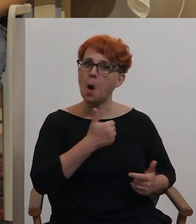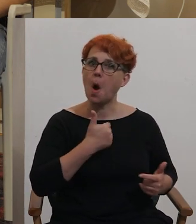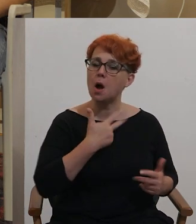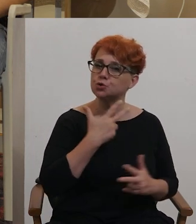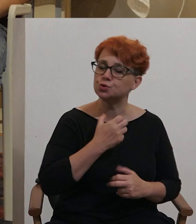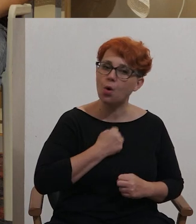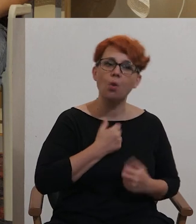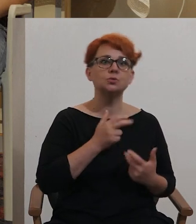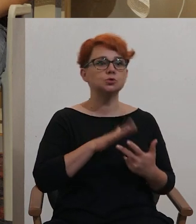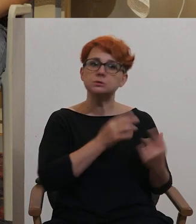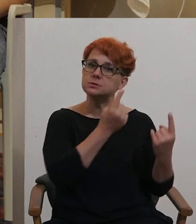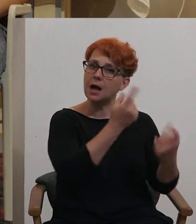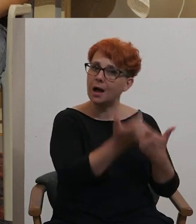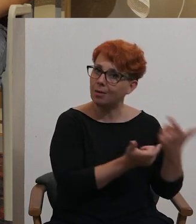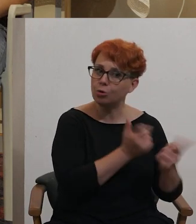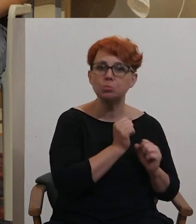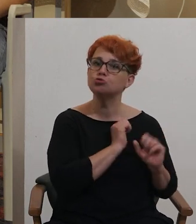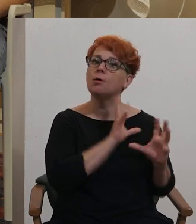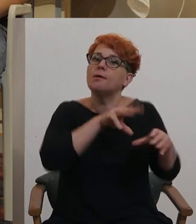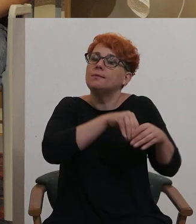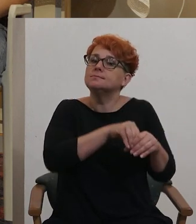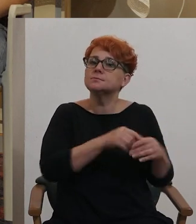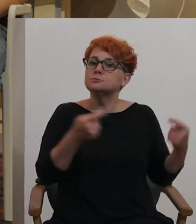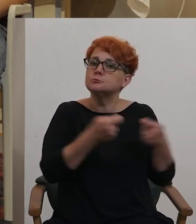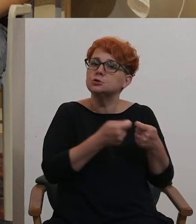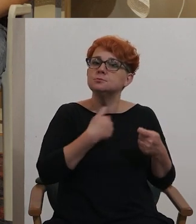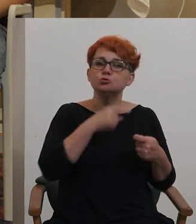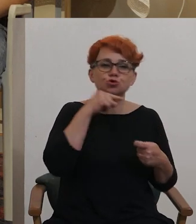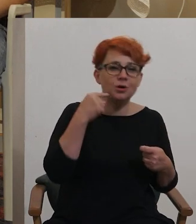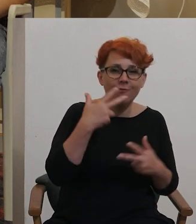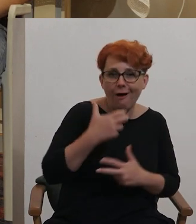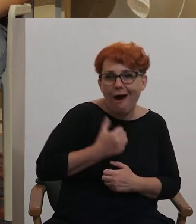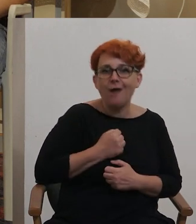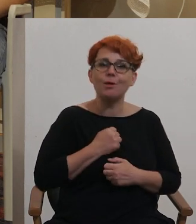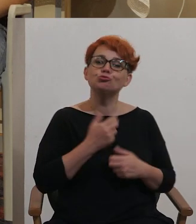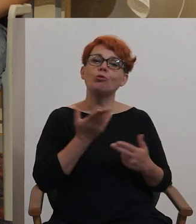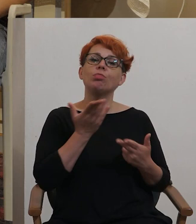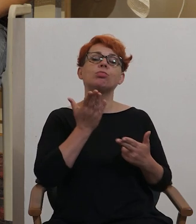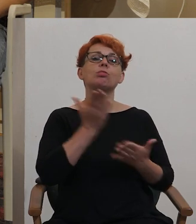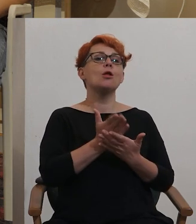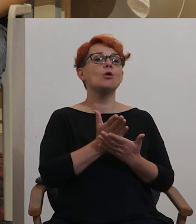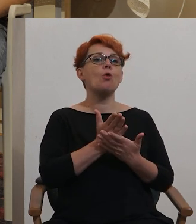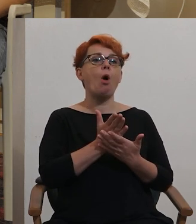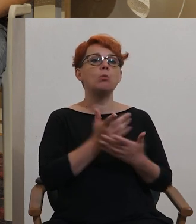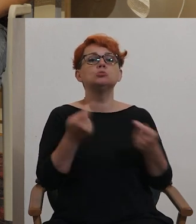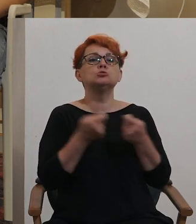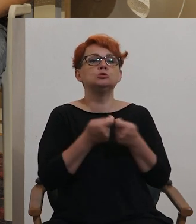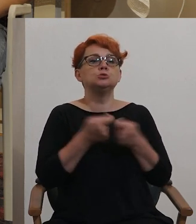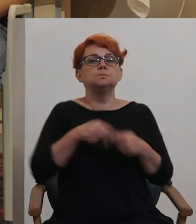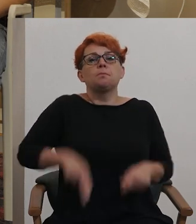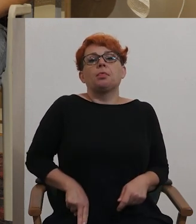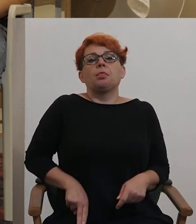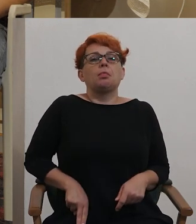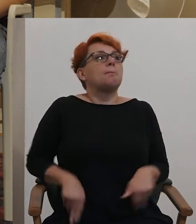byli samodzielni, czy oni tylko z Armią Czerwoną weszli, czy mieli tylko tę broń przy nodze. Jak do tego